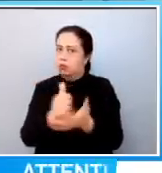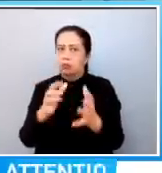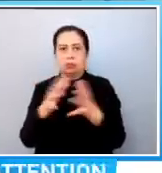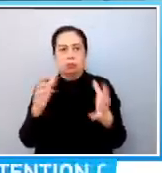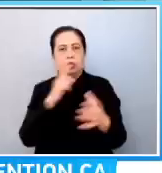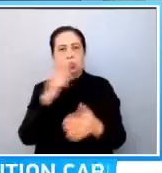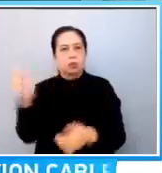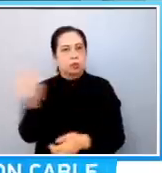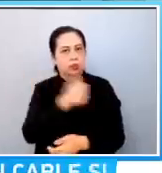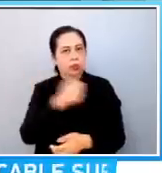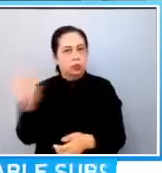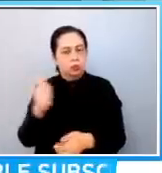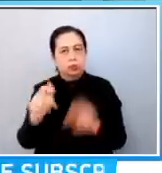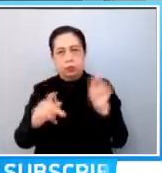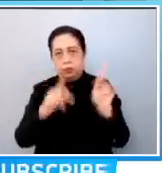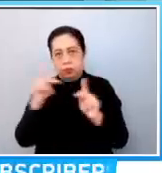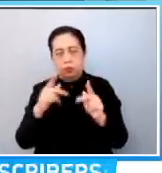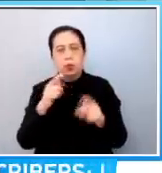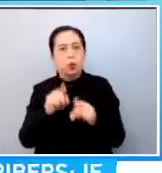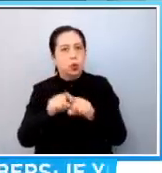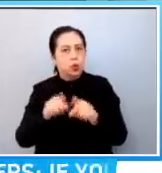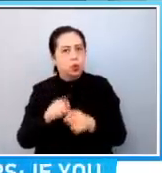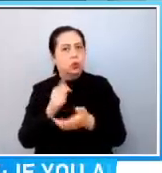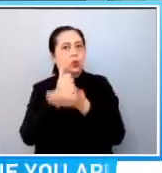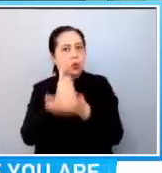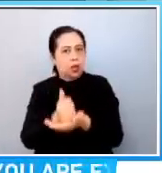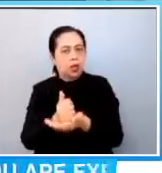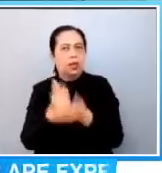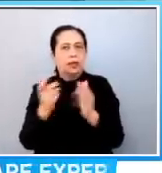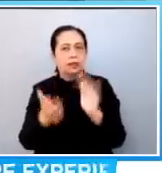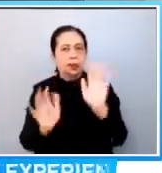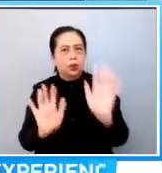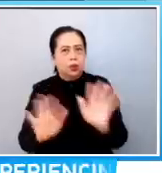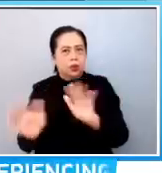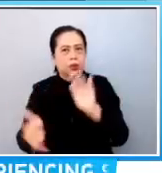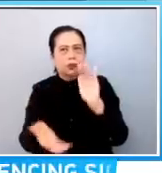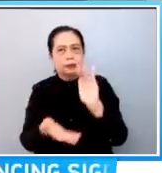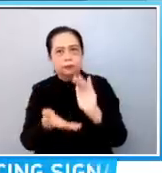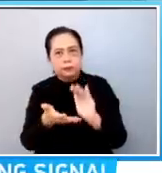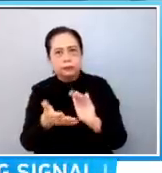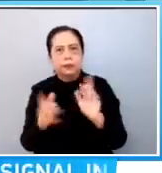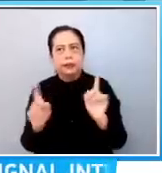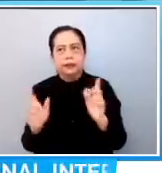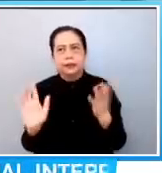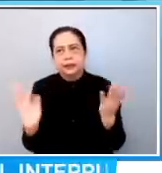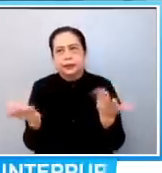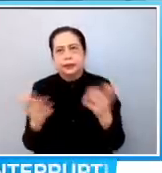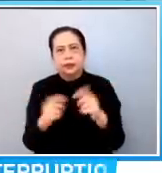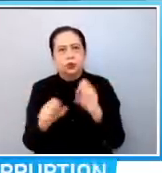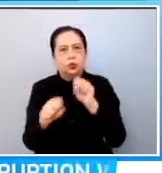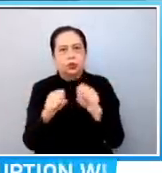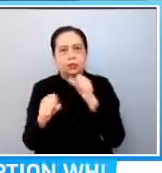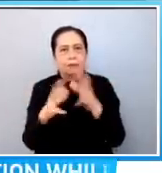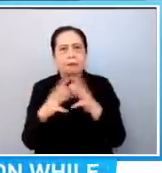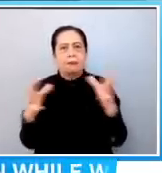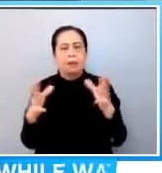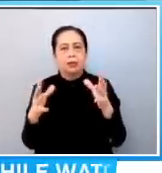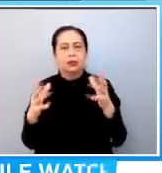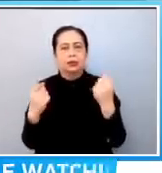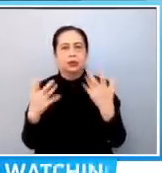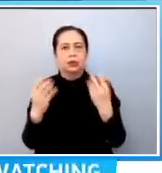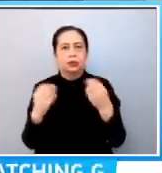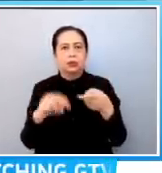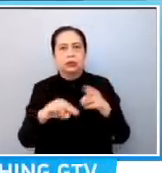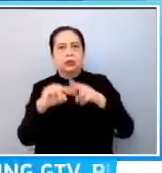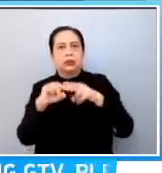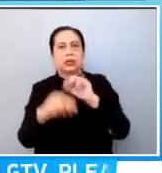commuters, ay nakakatulong ito sa pag-temper, no? O pag, kumbaga, para hindi masyadong umalagwa yung inflation rate.